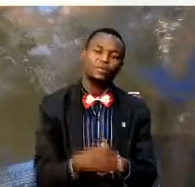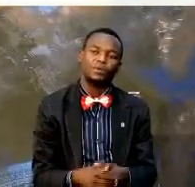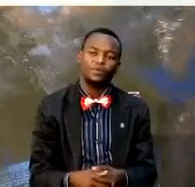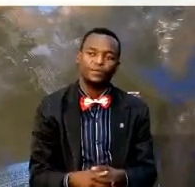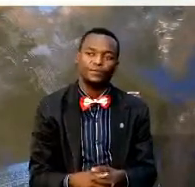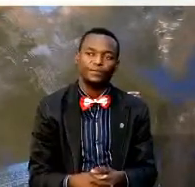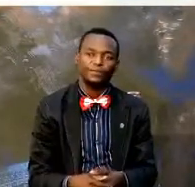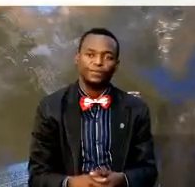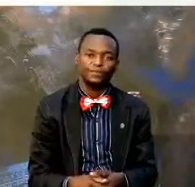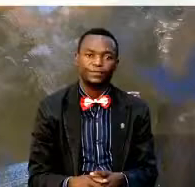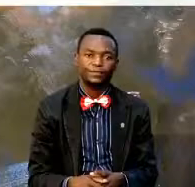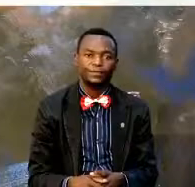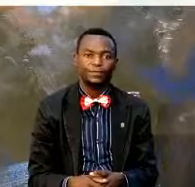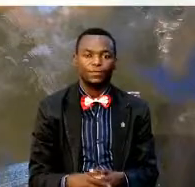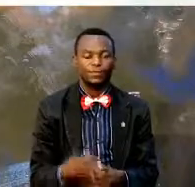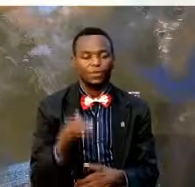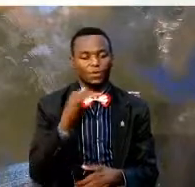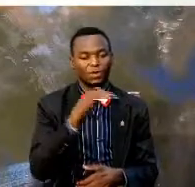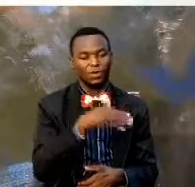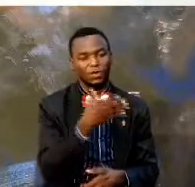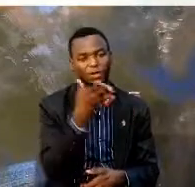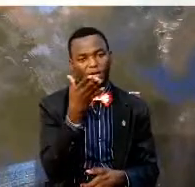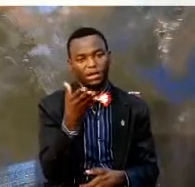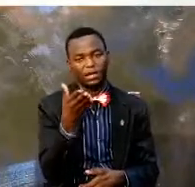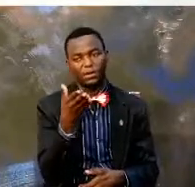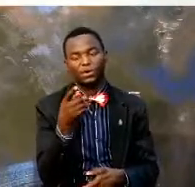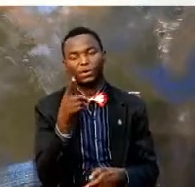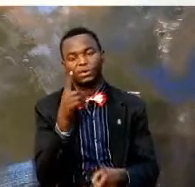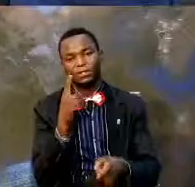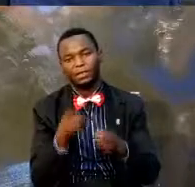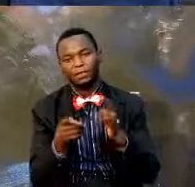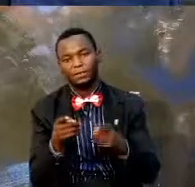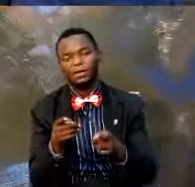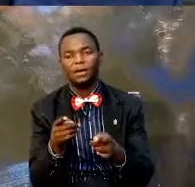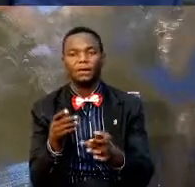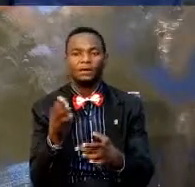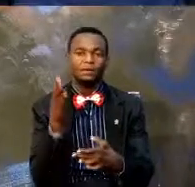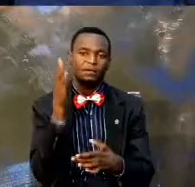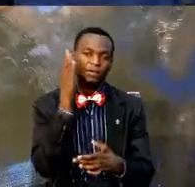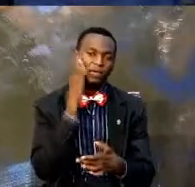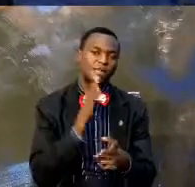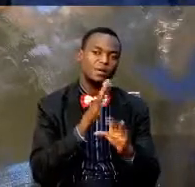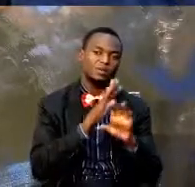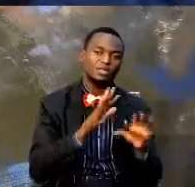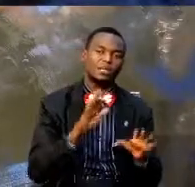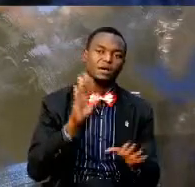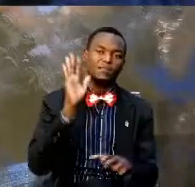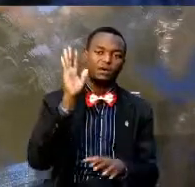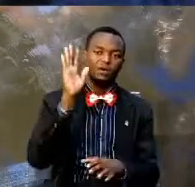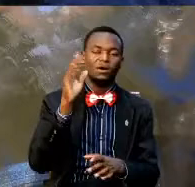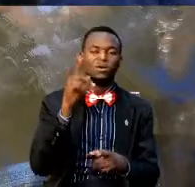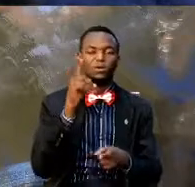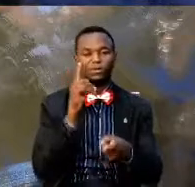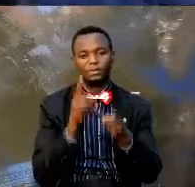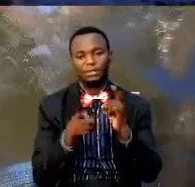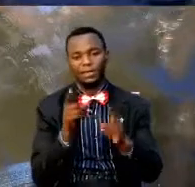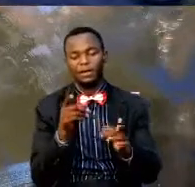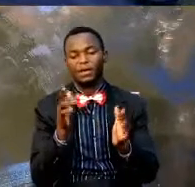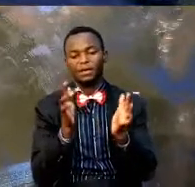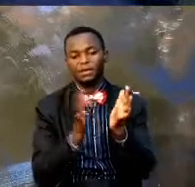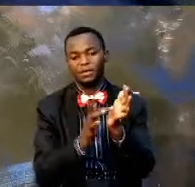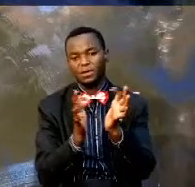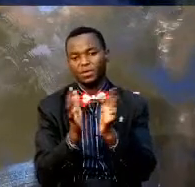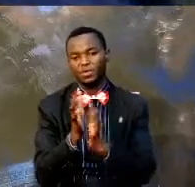Mbele ya Mwokozi wako jioni ya leo tembea. Shujaa wa msalaba yuko na wewe tembea. Yesu